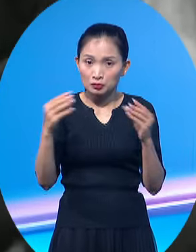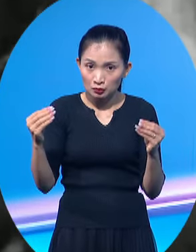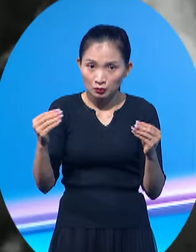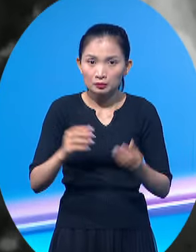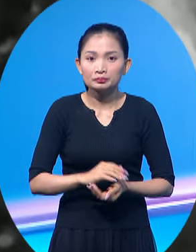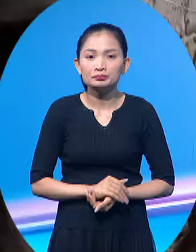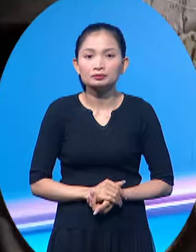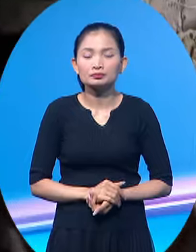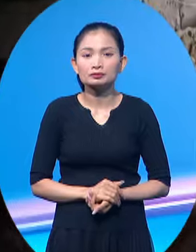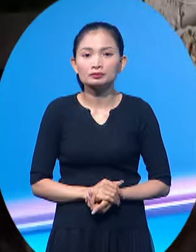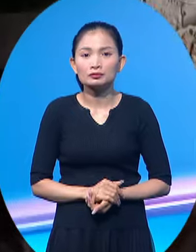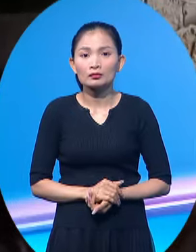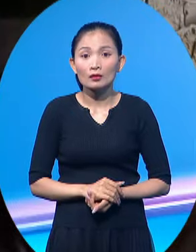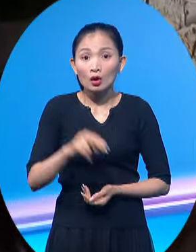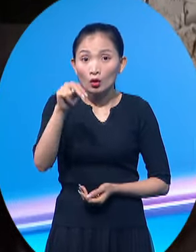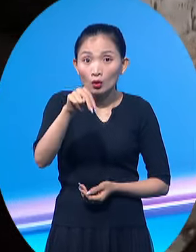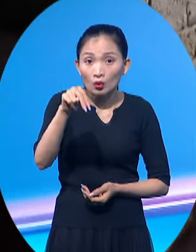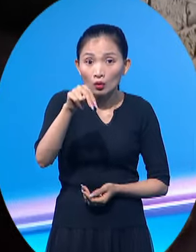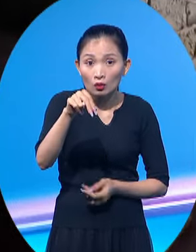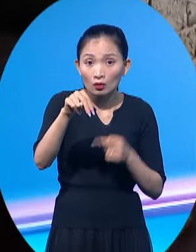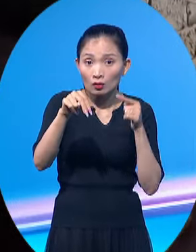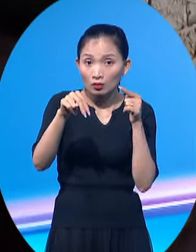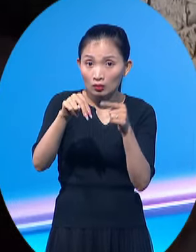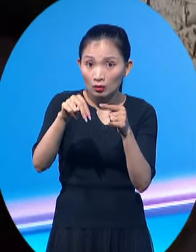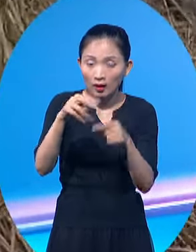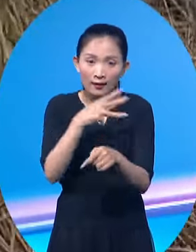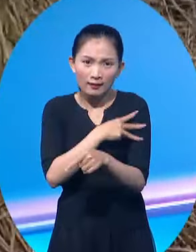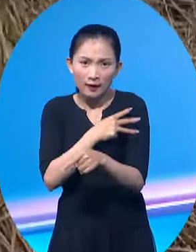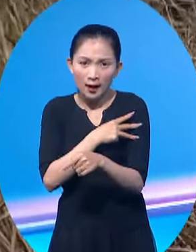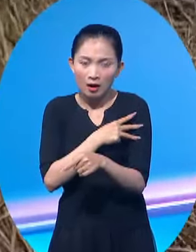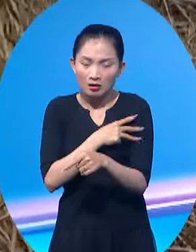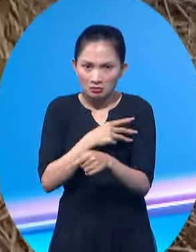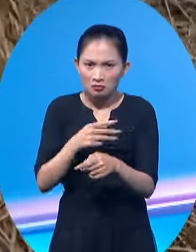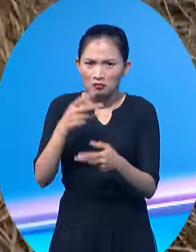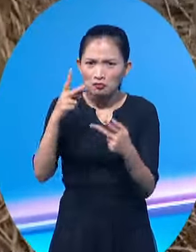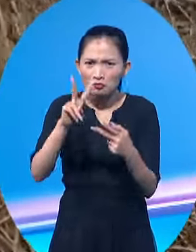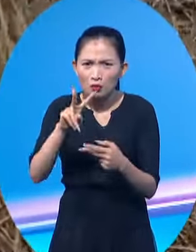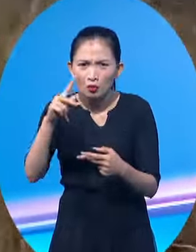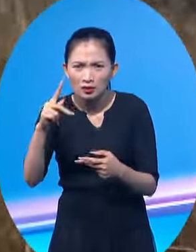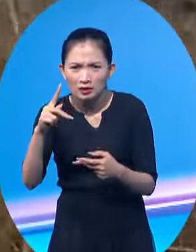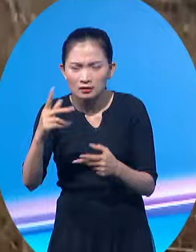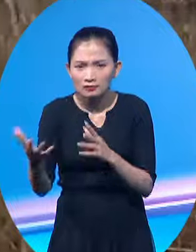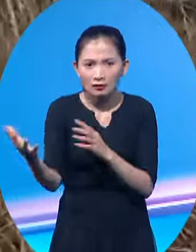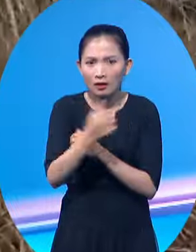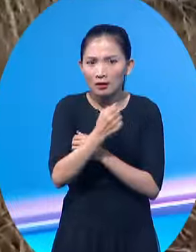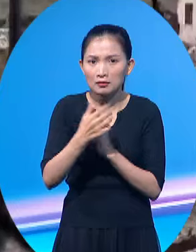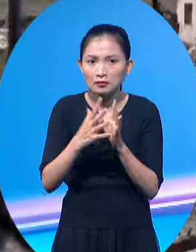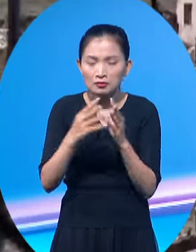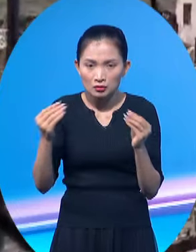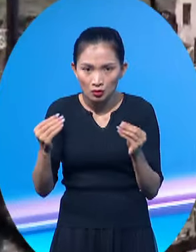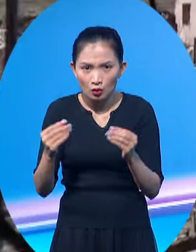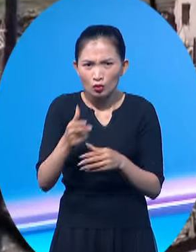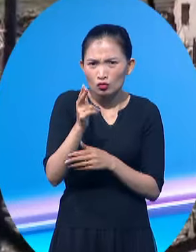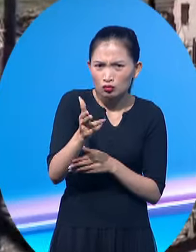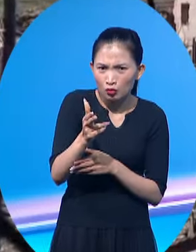Novomikhailivka. Tại Novomikhailivka, Nga đã thu về được nhiều vũ khí của phương Tây, bao gồm súng phóng lựu của Thụy Điển, súng chống tăng